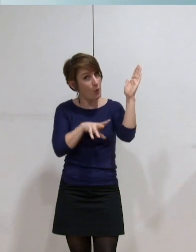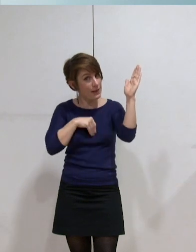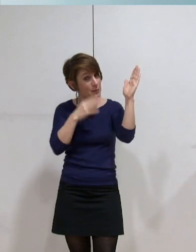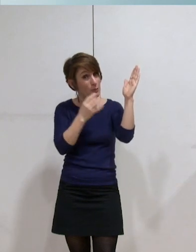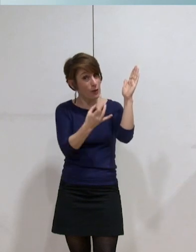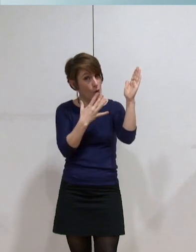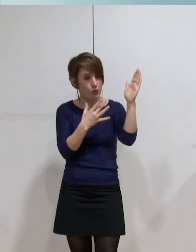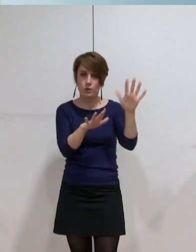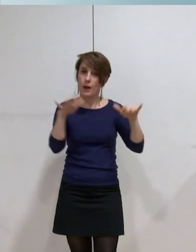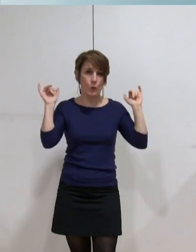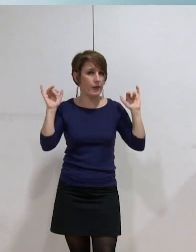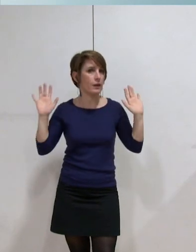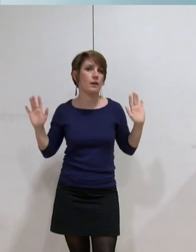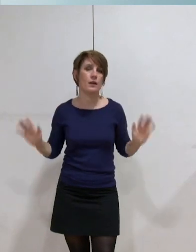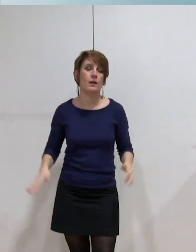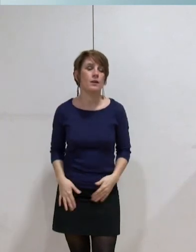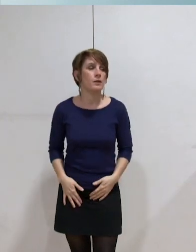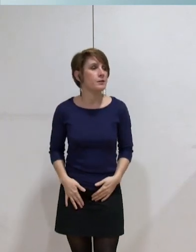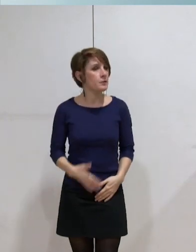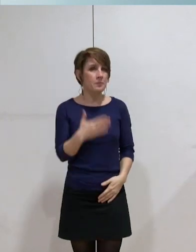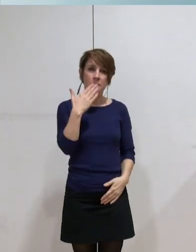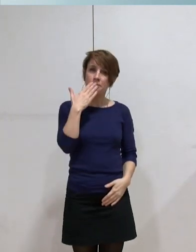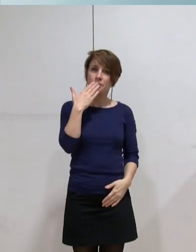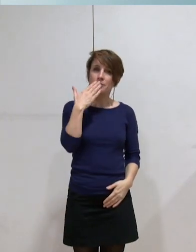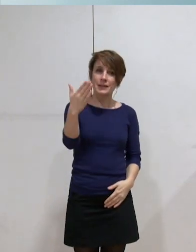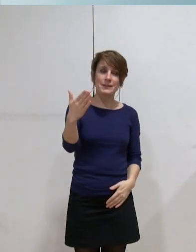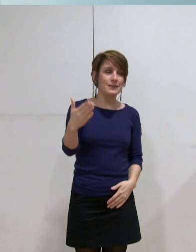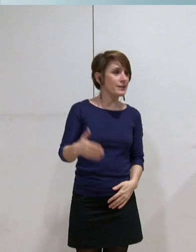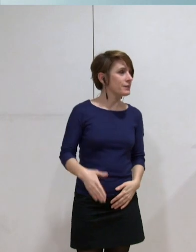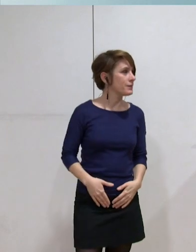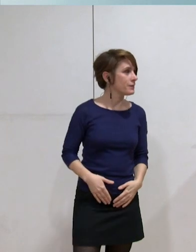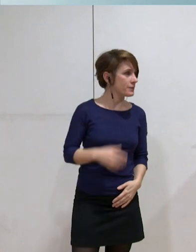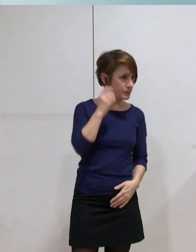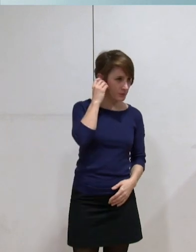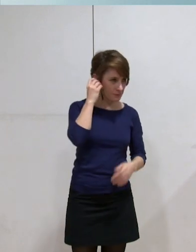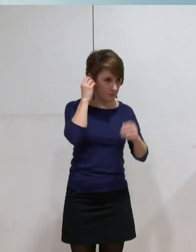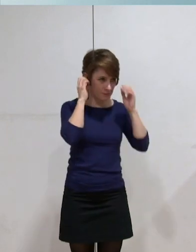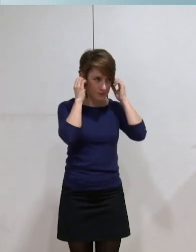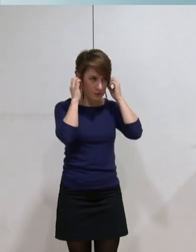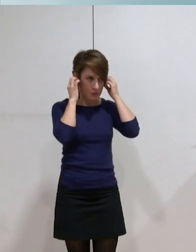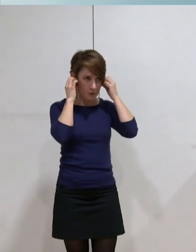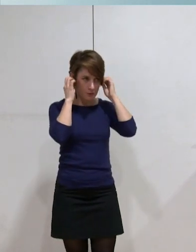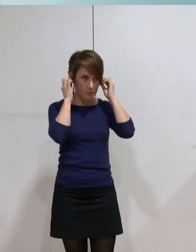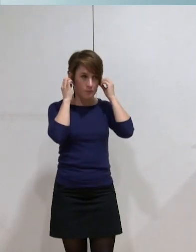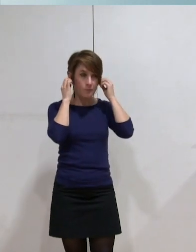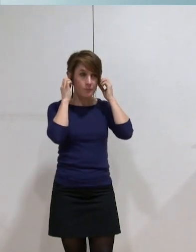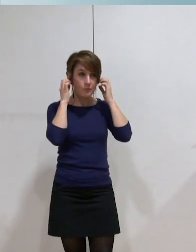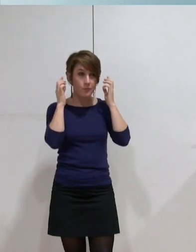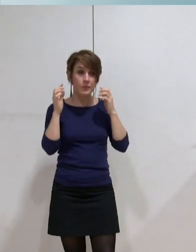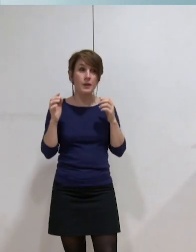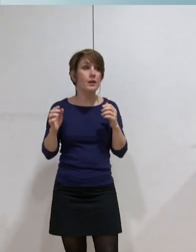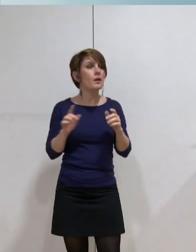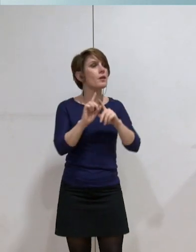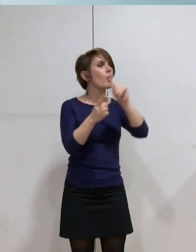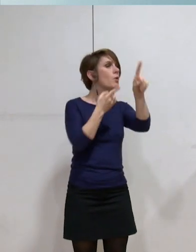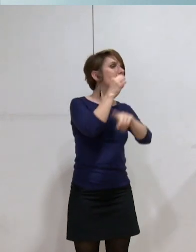s'abstiendra je vous remercie merci à vous pour cette information et cette expression claire là-bas il